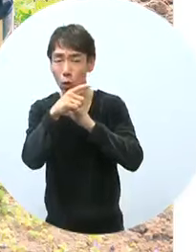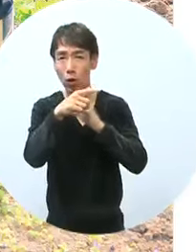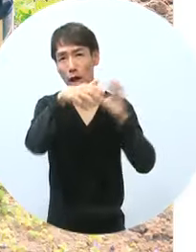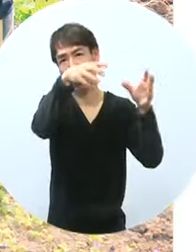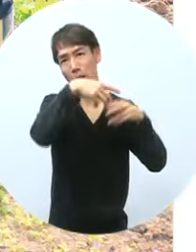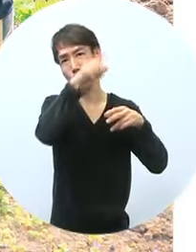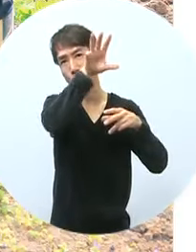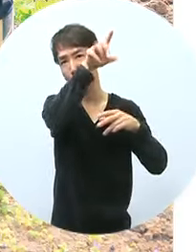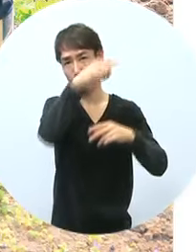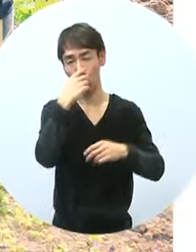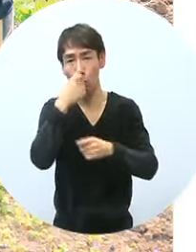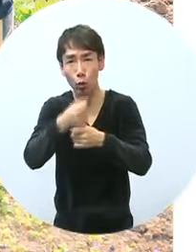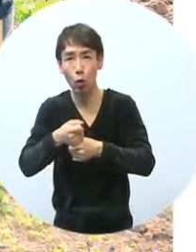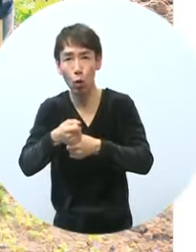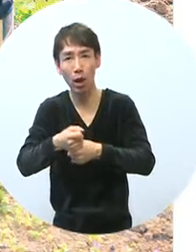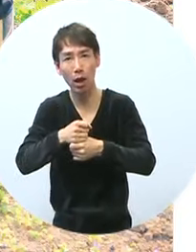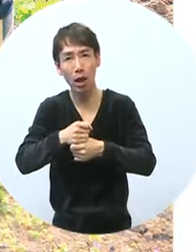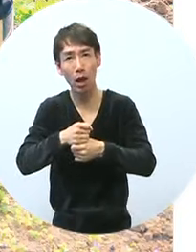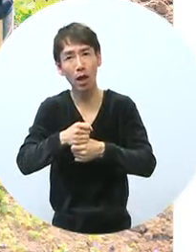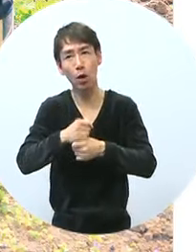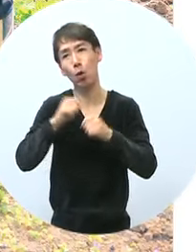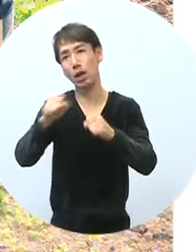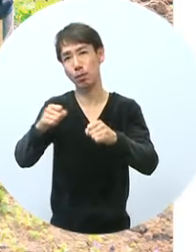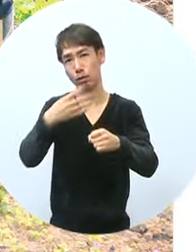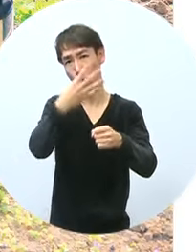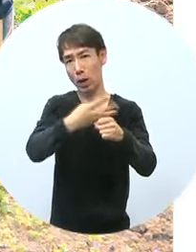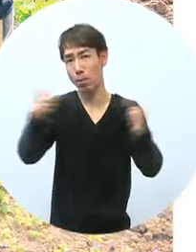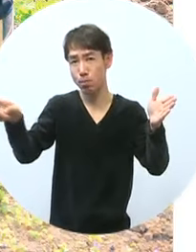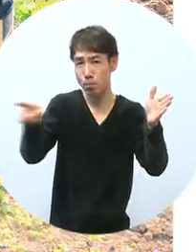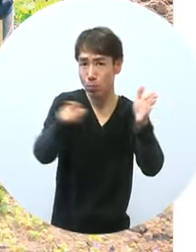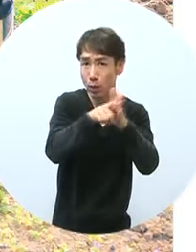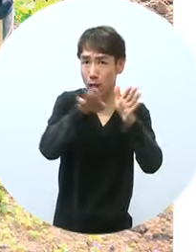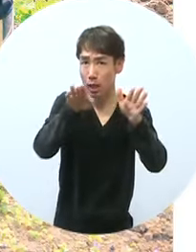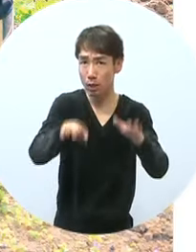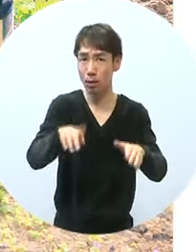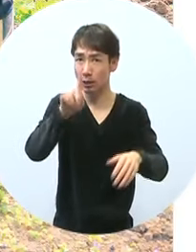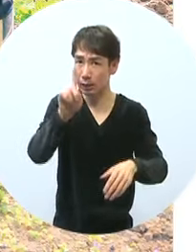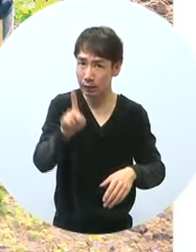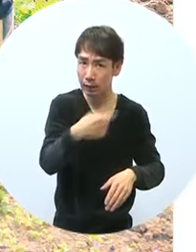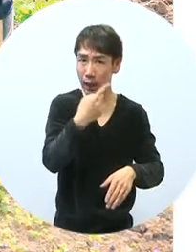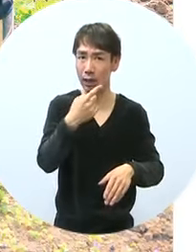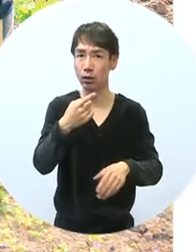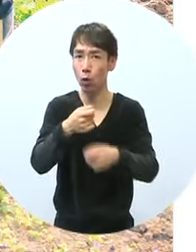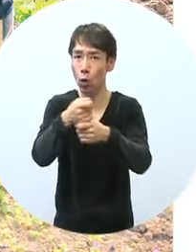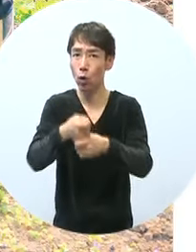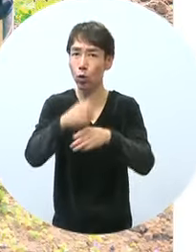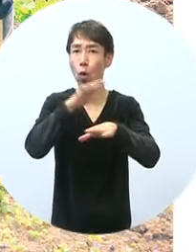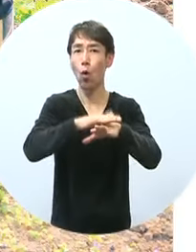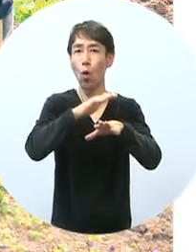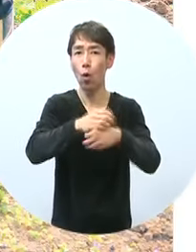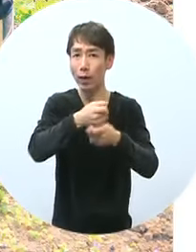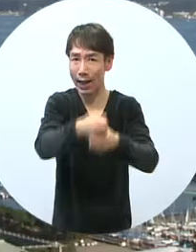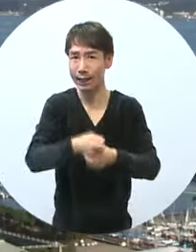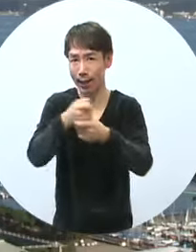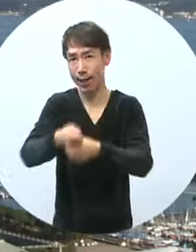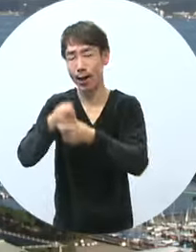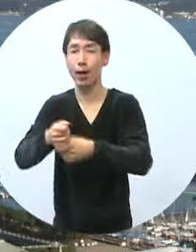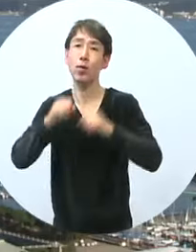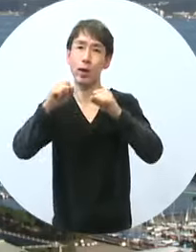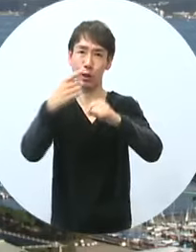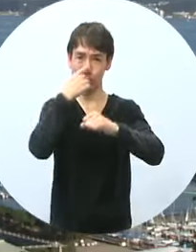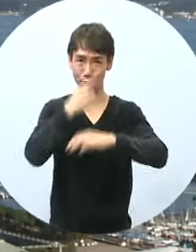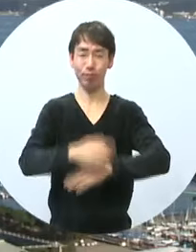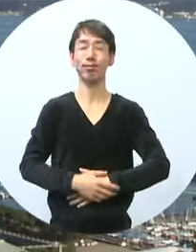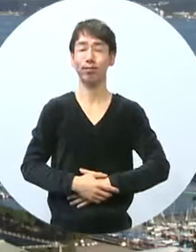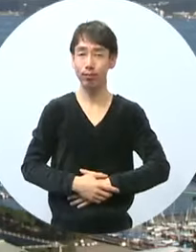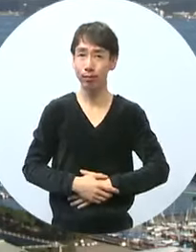もやってるんですけども、もうかれこれ4年になるんですけど、自然農法で、畑やらせていただいてます。藤沢の